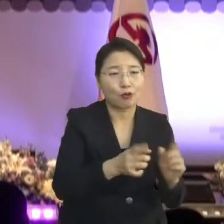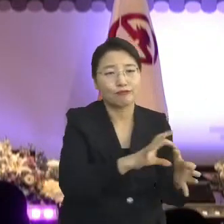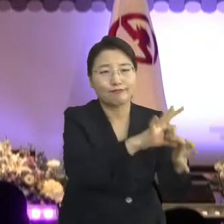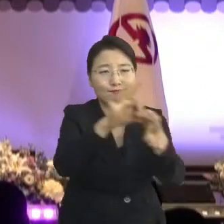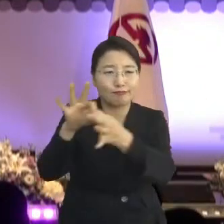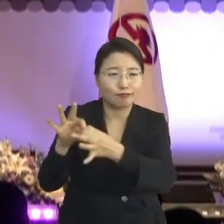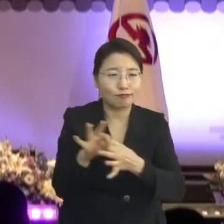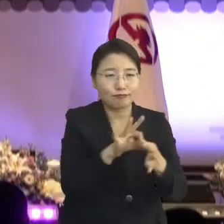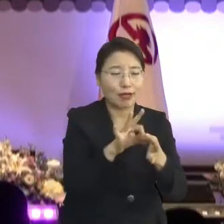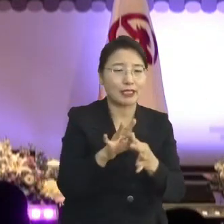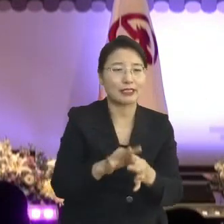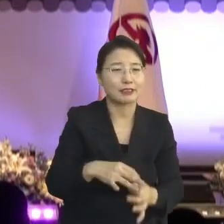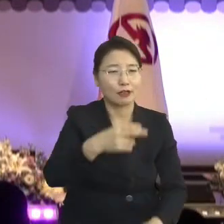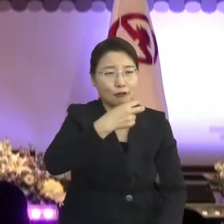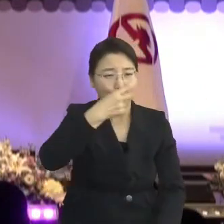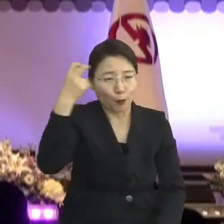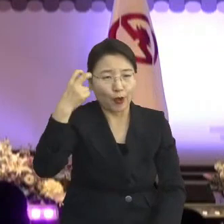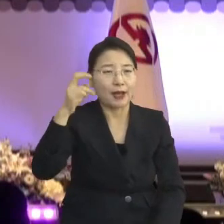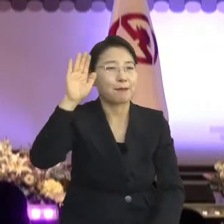소개해 드리겠습니다.